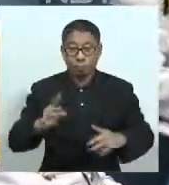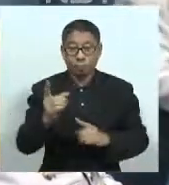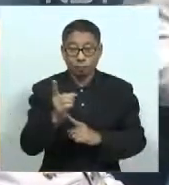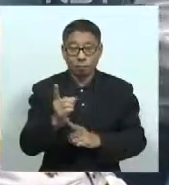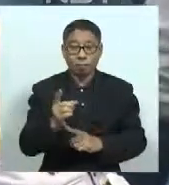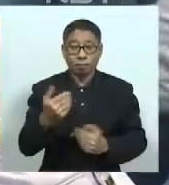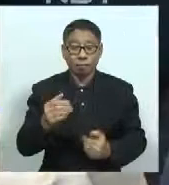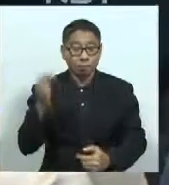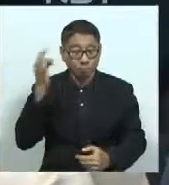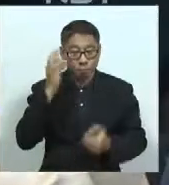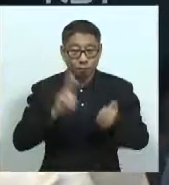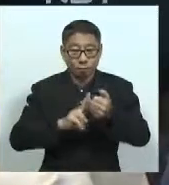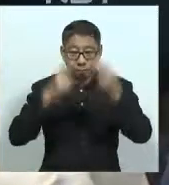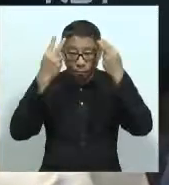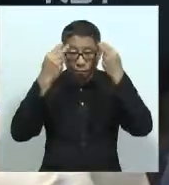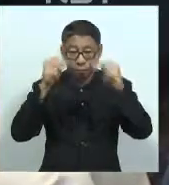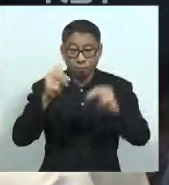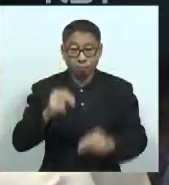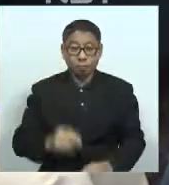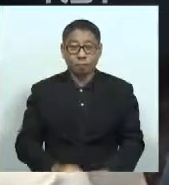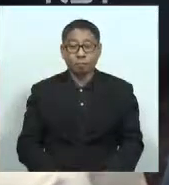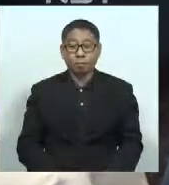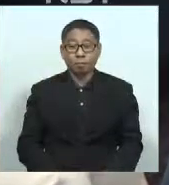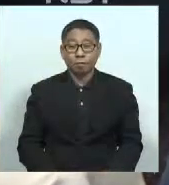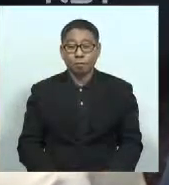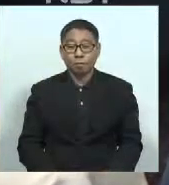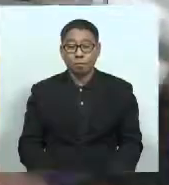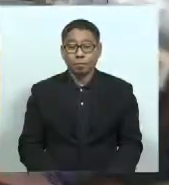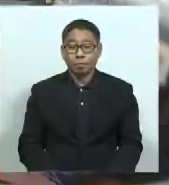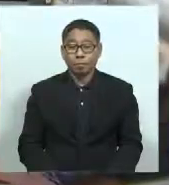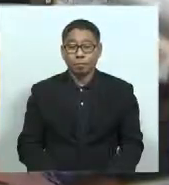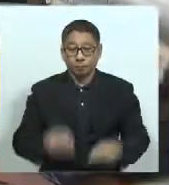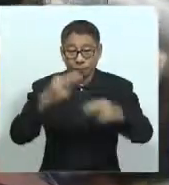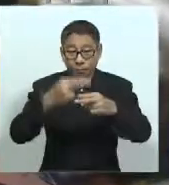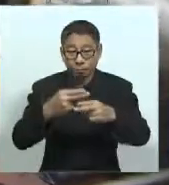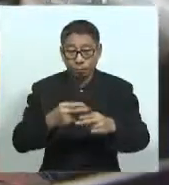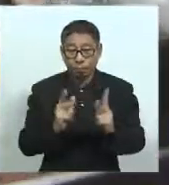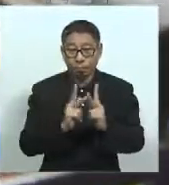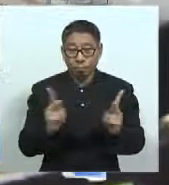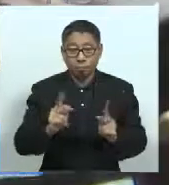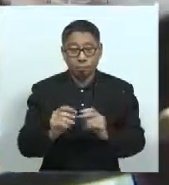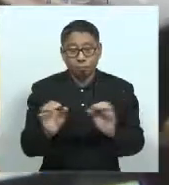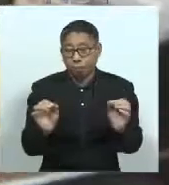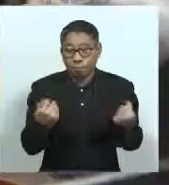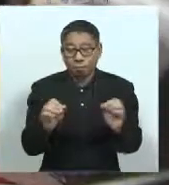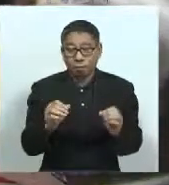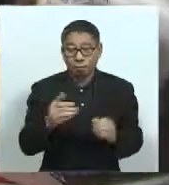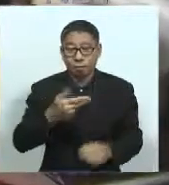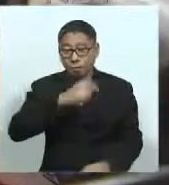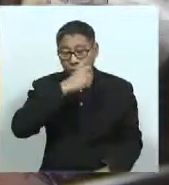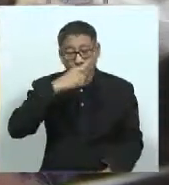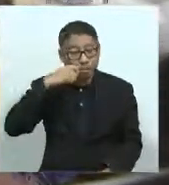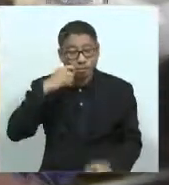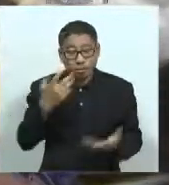ยครับลองฟังเสียงท่านรองนายกรัฐมนตรีดูครับ รายชื่อกรรมการไม่ได้มีอะไรปกปิดเดี๋ยวผมร